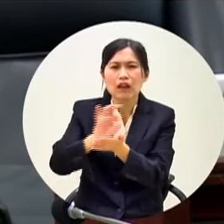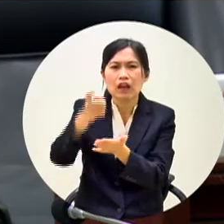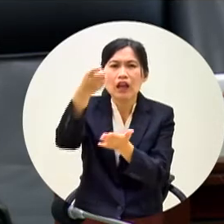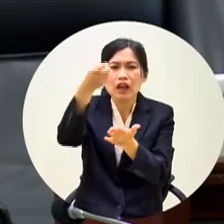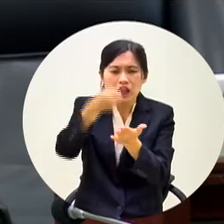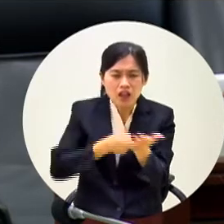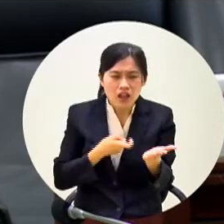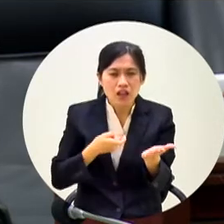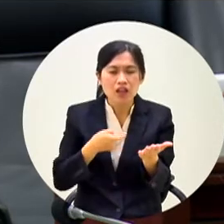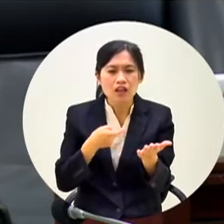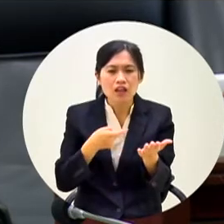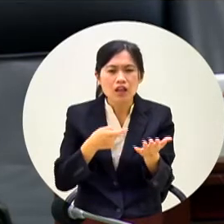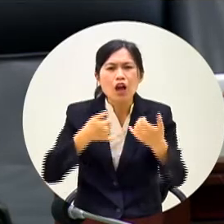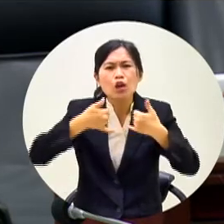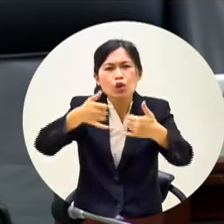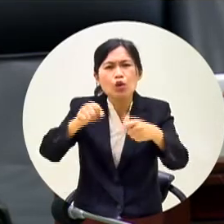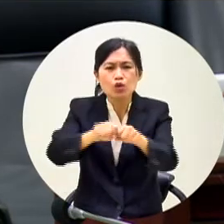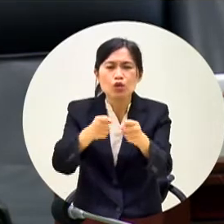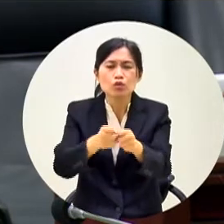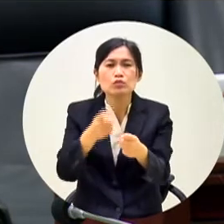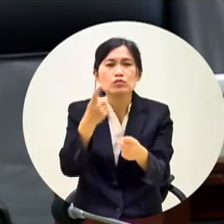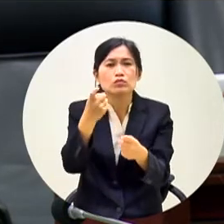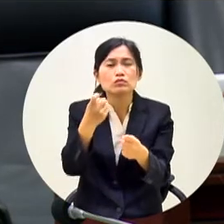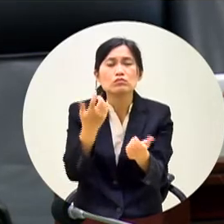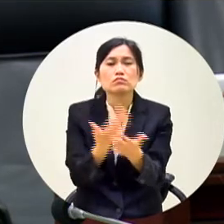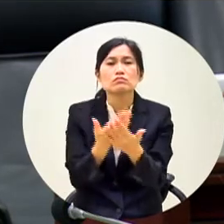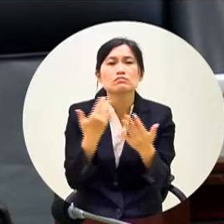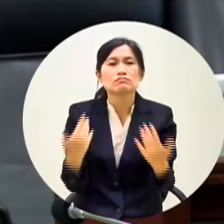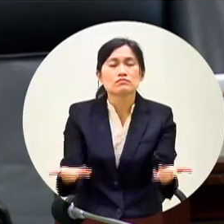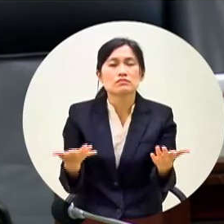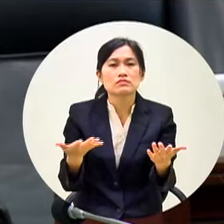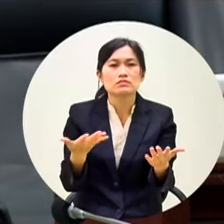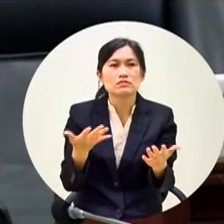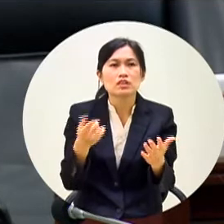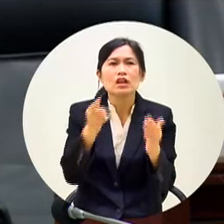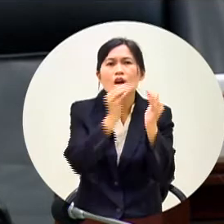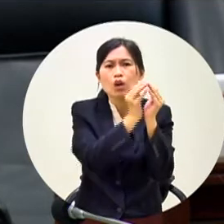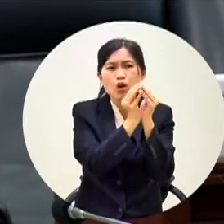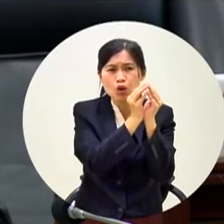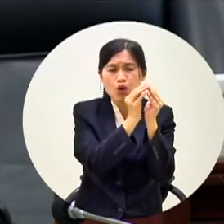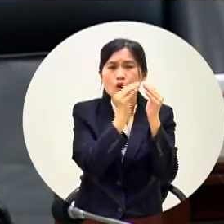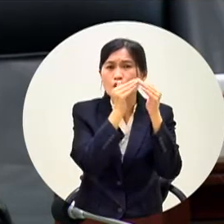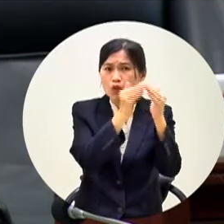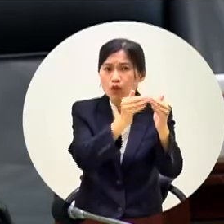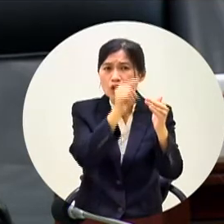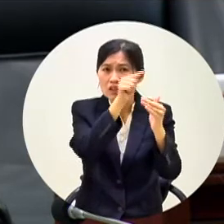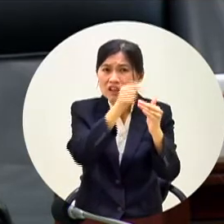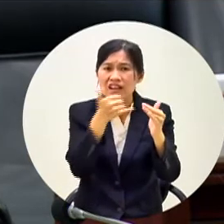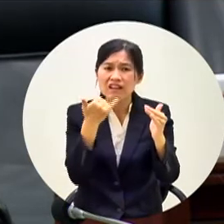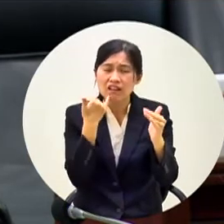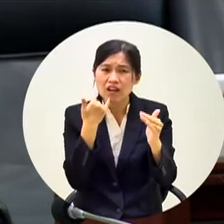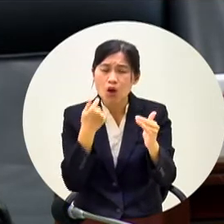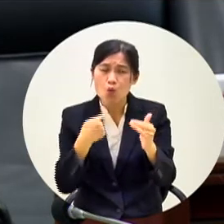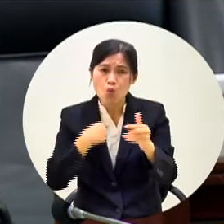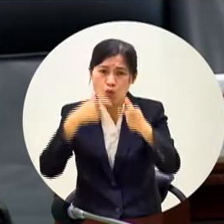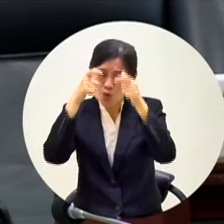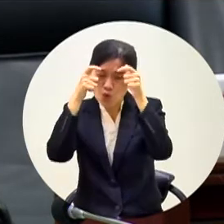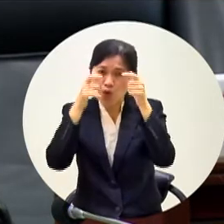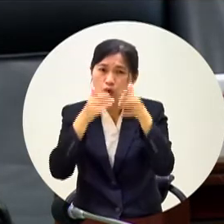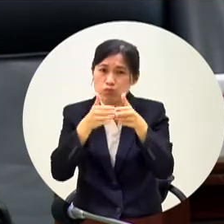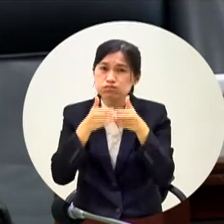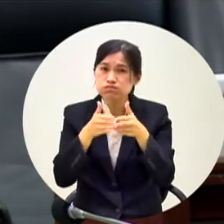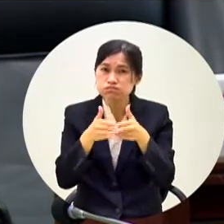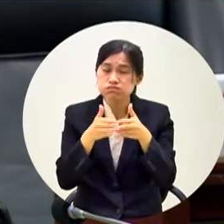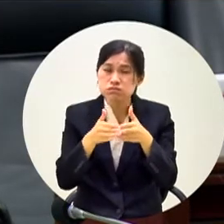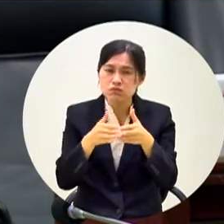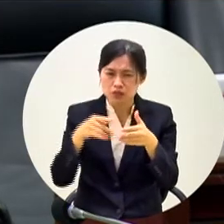控制路啊！或是咱市府这边人通都会使，是安尼高雄市袂使？好，你检讨看卖安尼